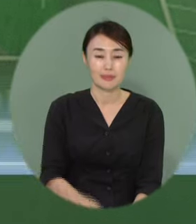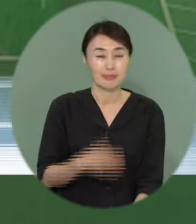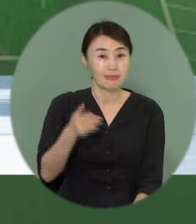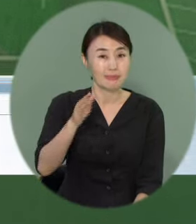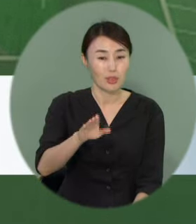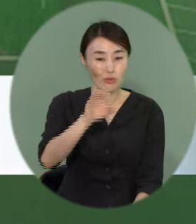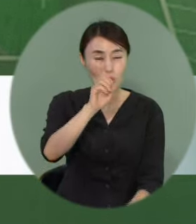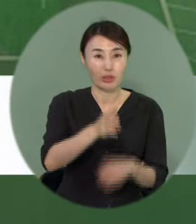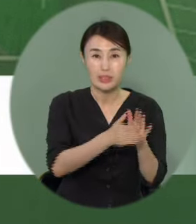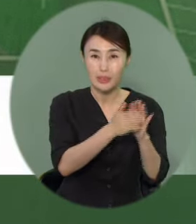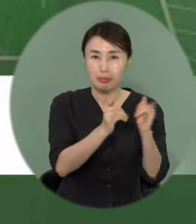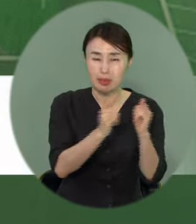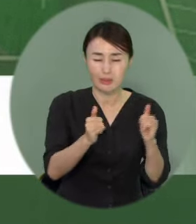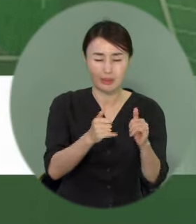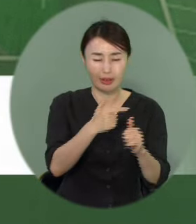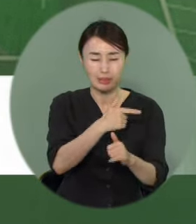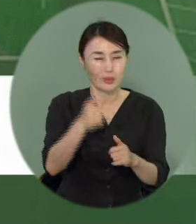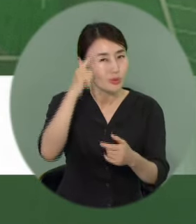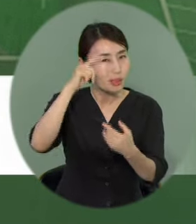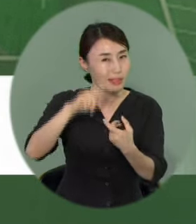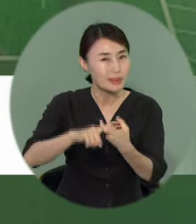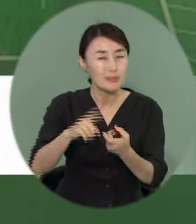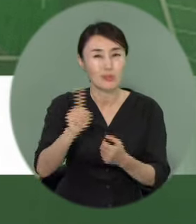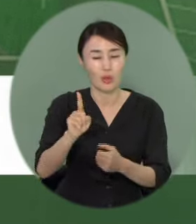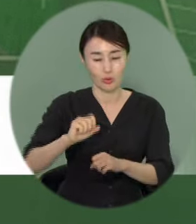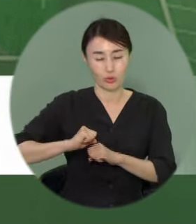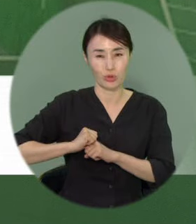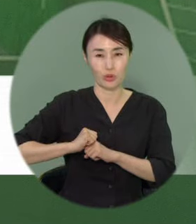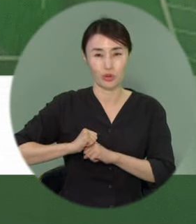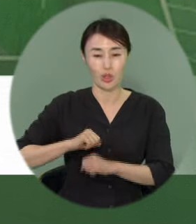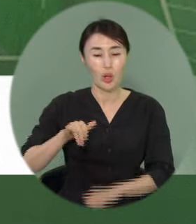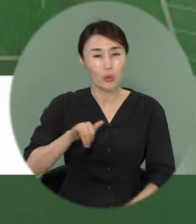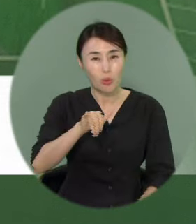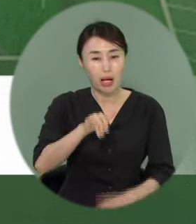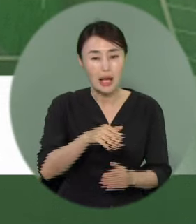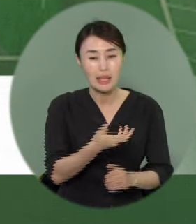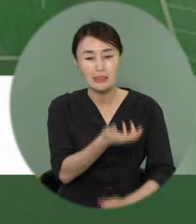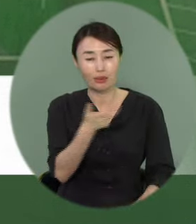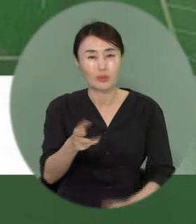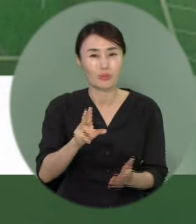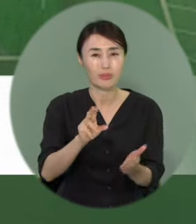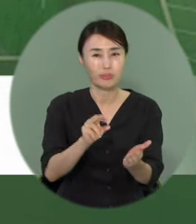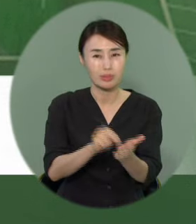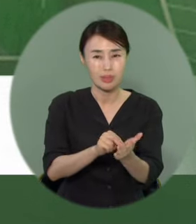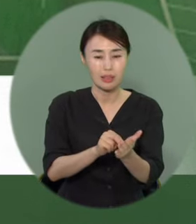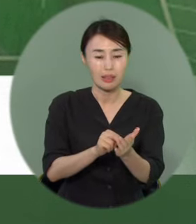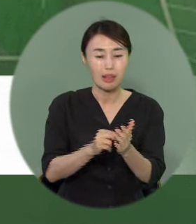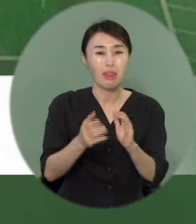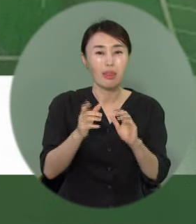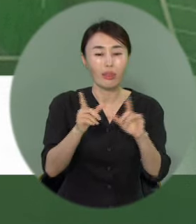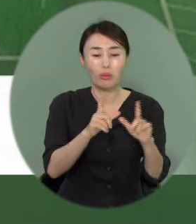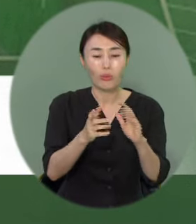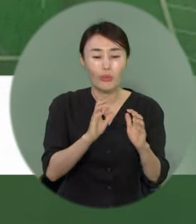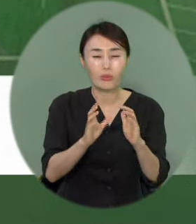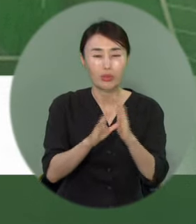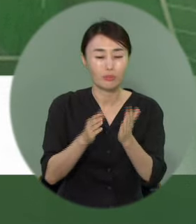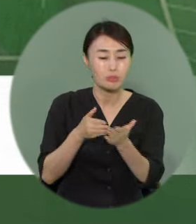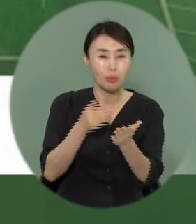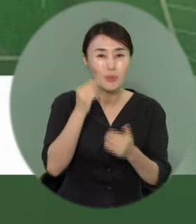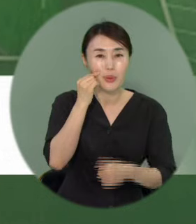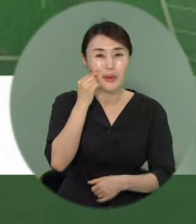하지만 광주 시민들의 최대 관심 사안인 군공항 이전 문제는 민생토론회 의제로 올라오지 못했는데요.